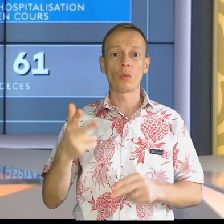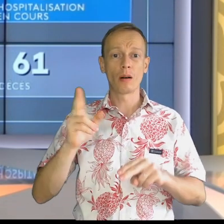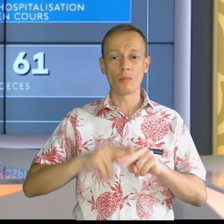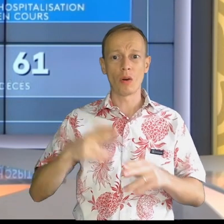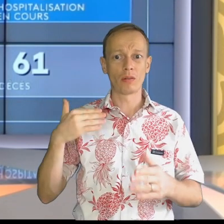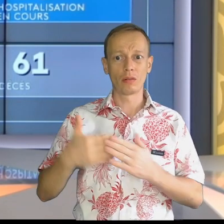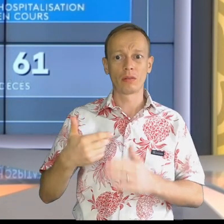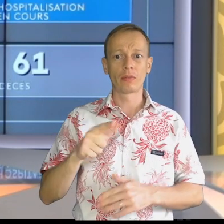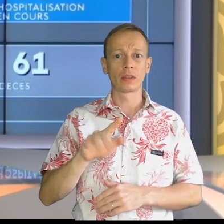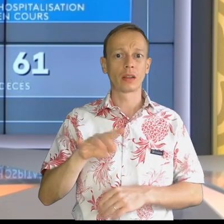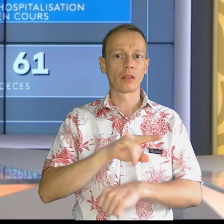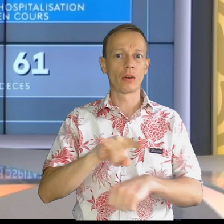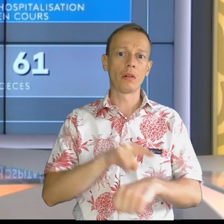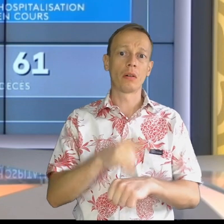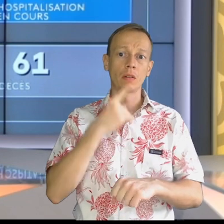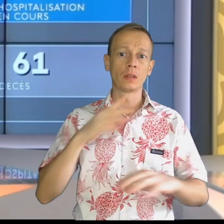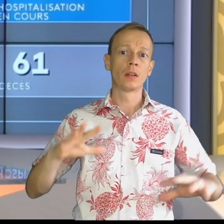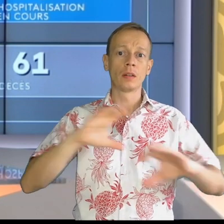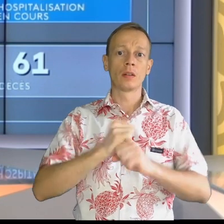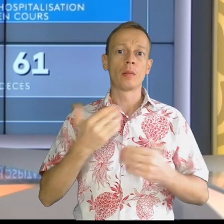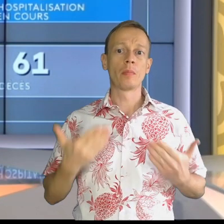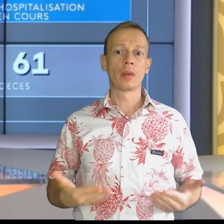3 morts en seulement 24 heures.